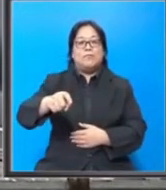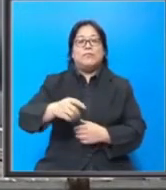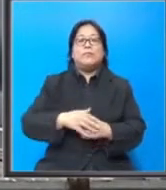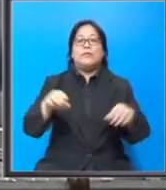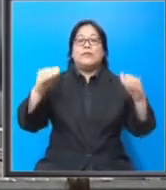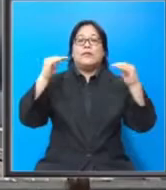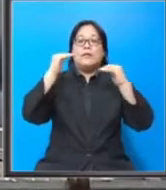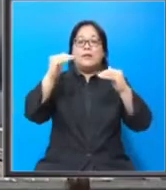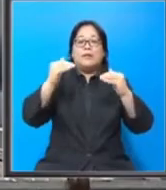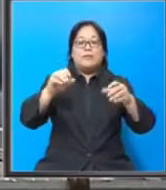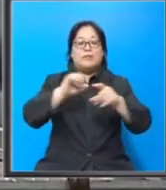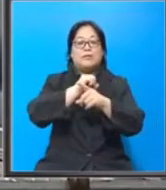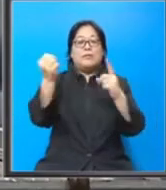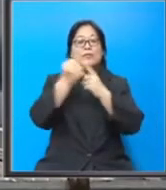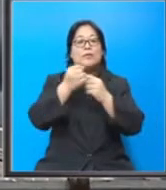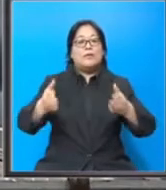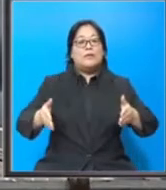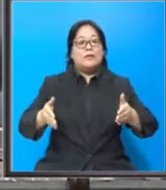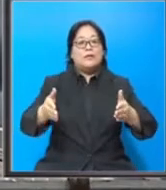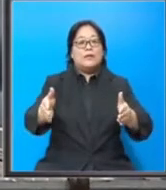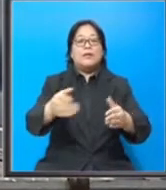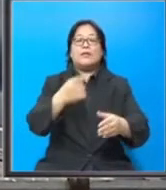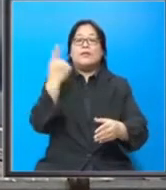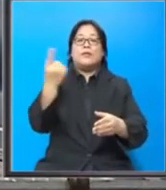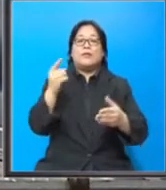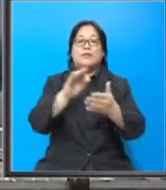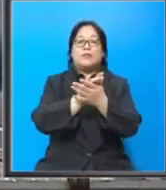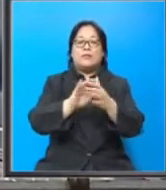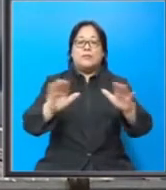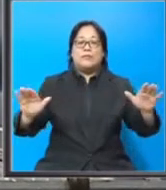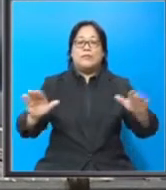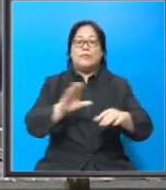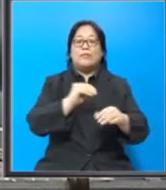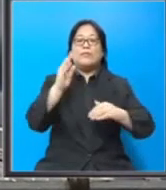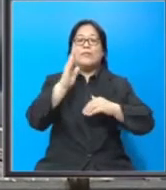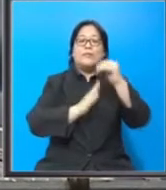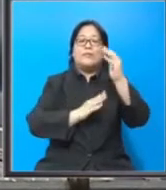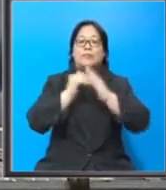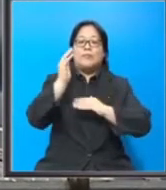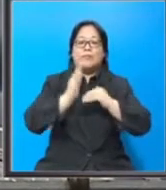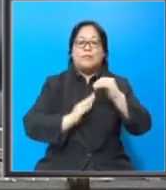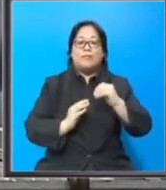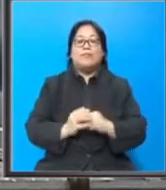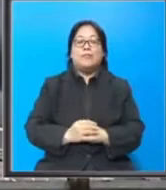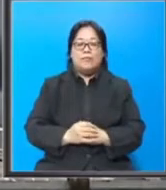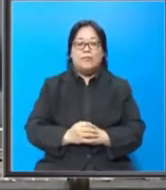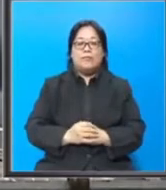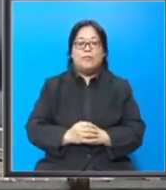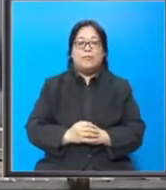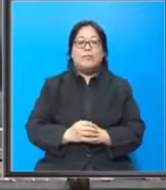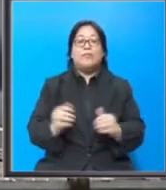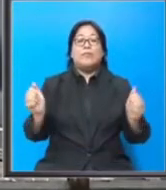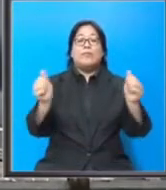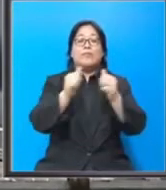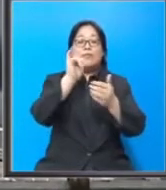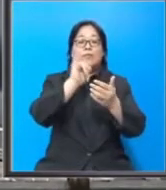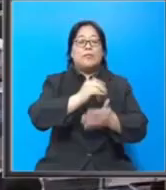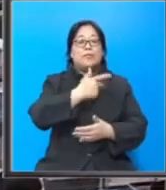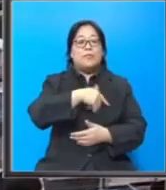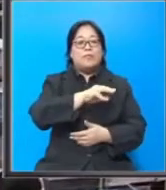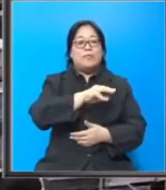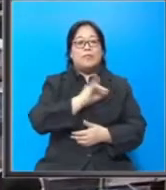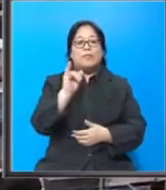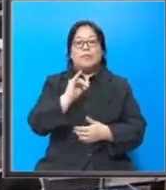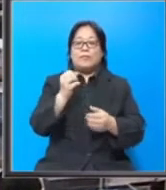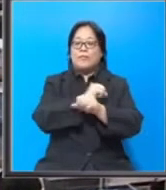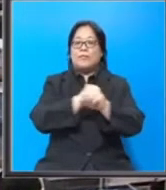tahap keadaan Jalan suksesnya dalam keadaan yang Slamet dan selesai er hubungan ini tuh komentar ini